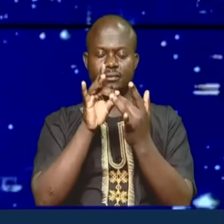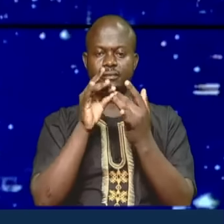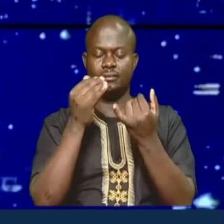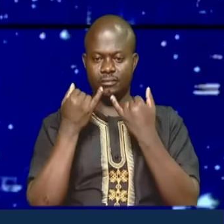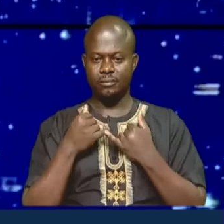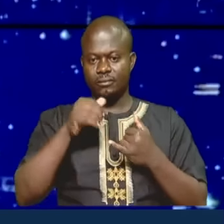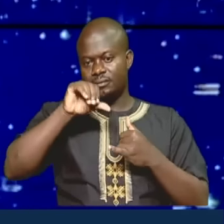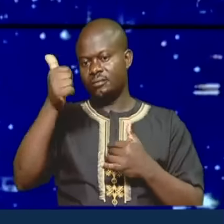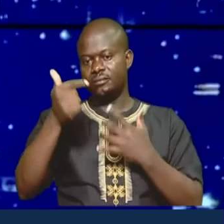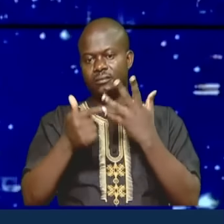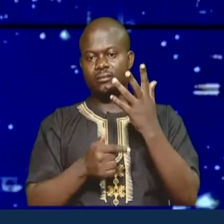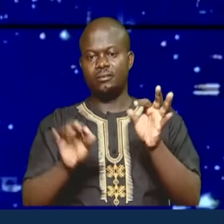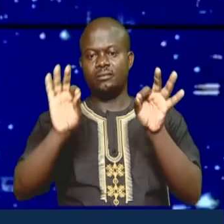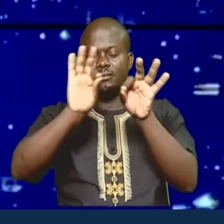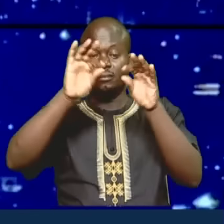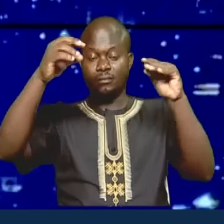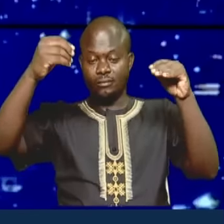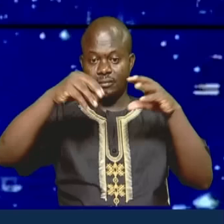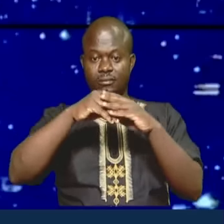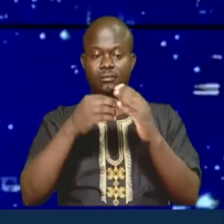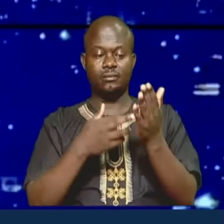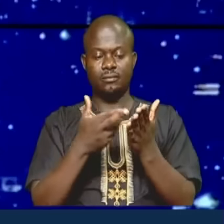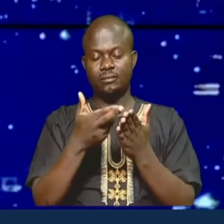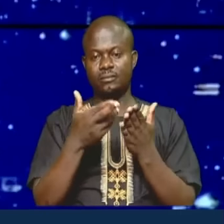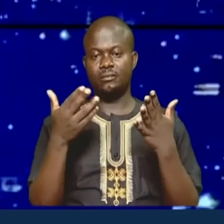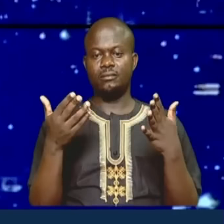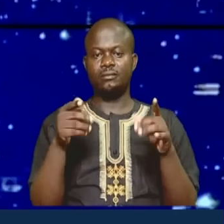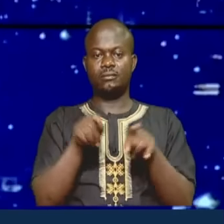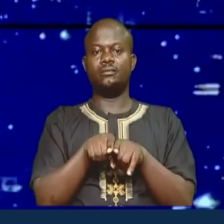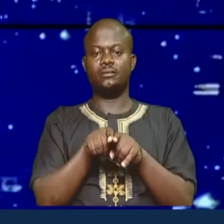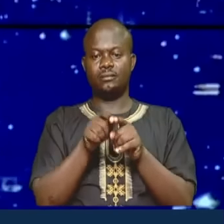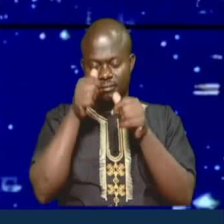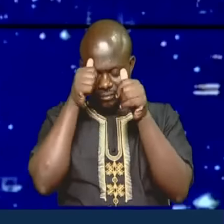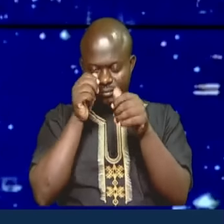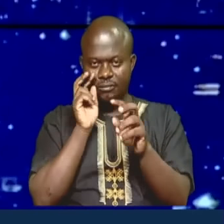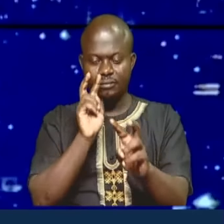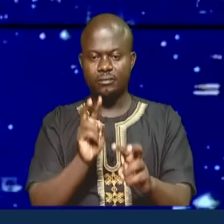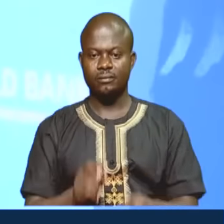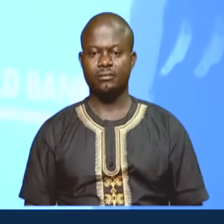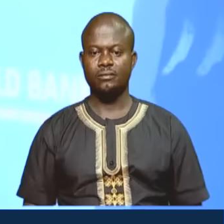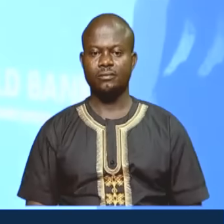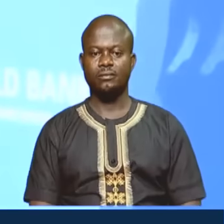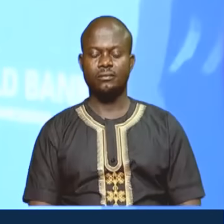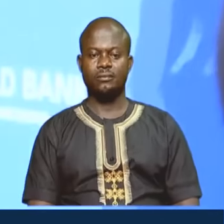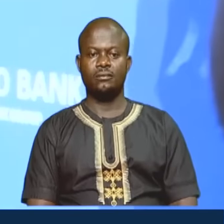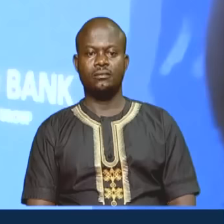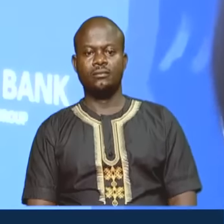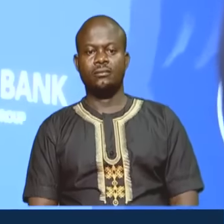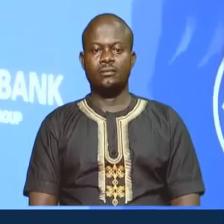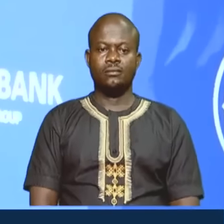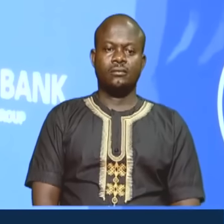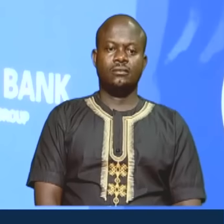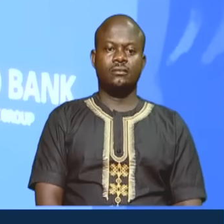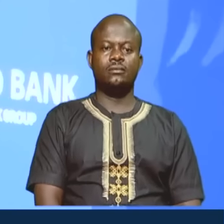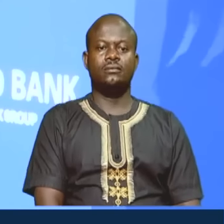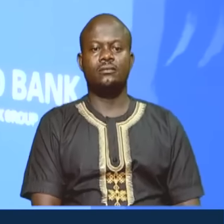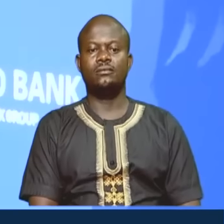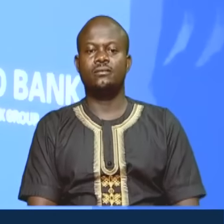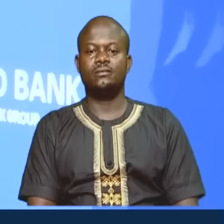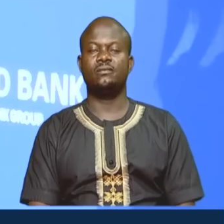ibindi by'ingenzi byagaragaye muri raporo nkuko tujye kubikurikira. Iyi raporo umunsi twashyize